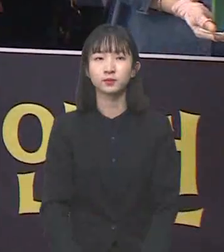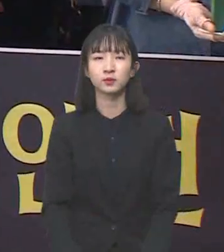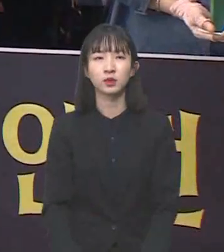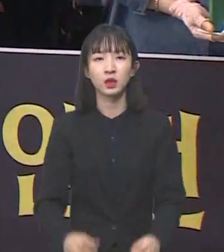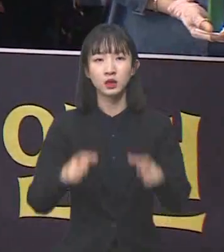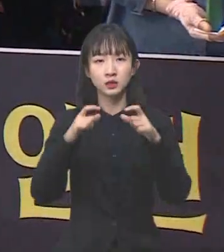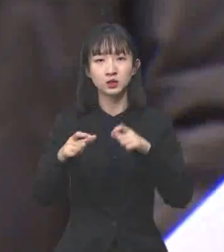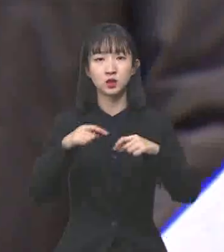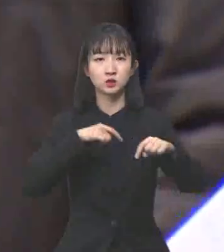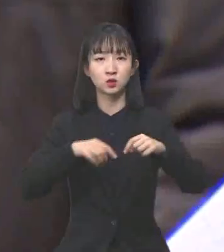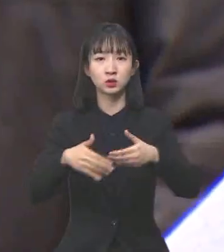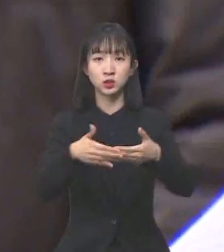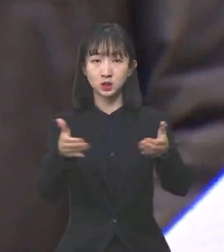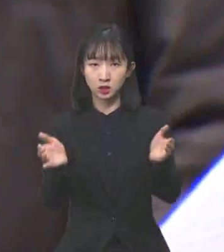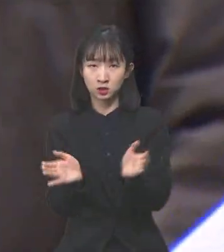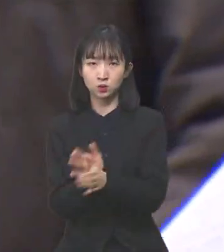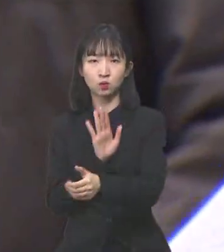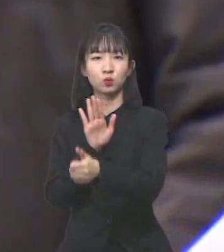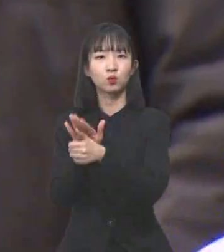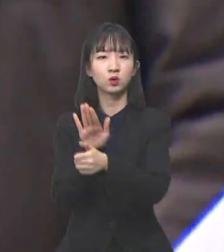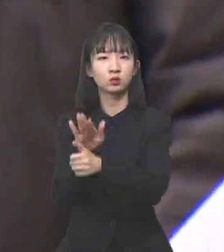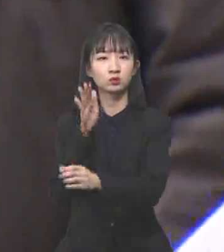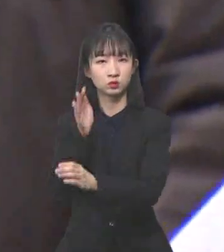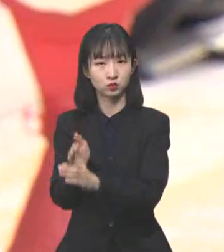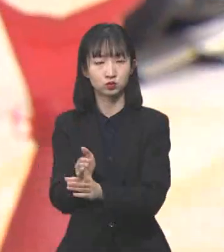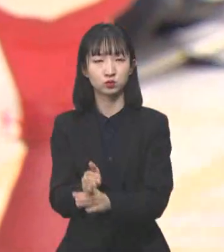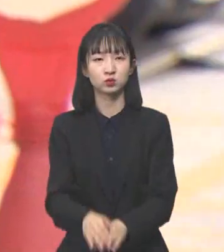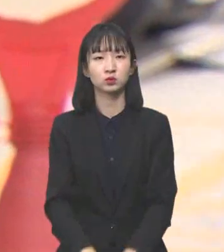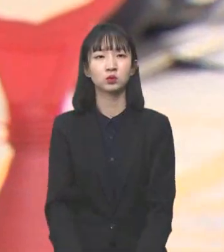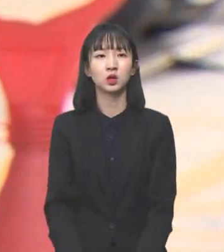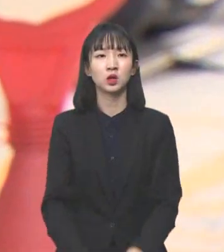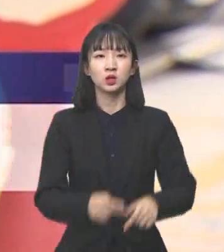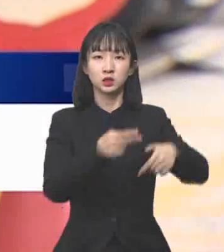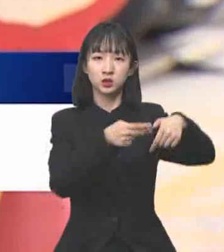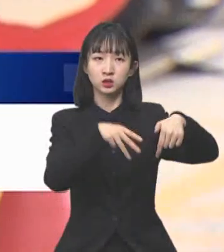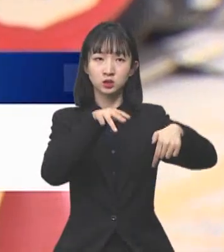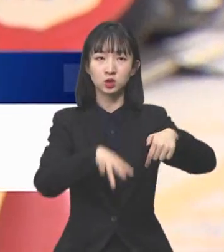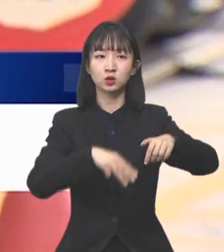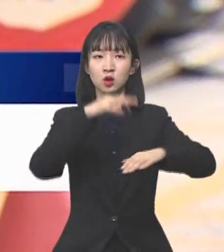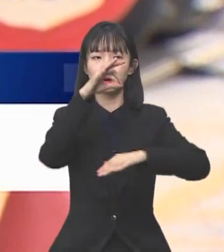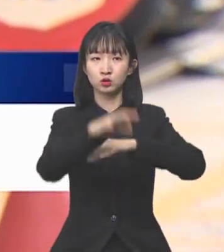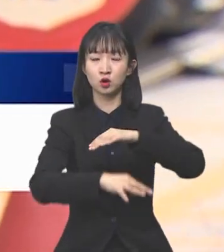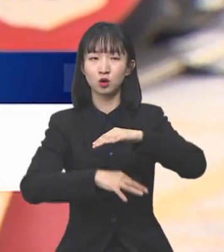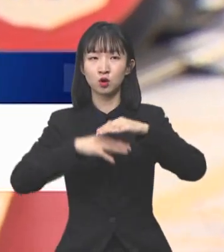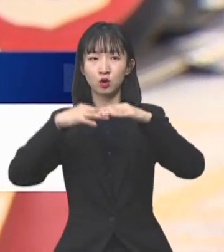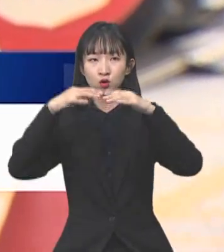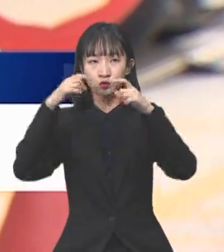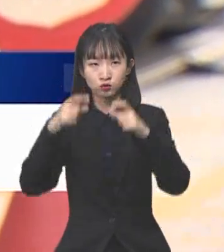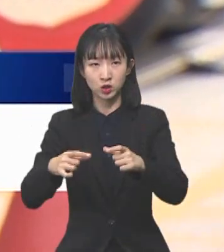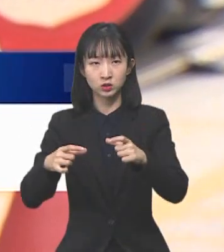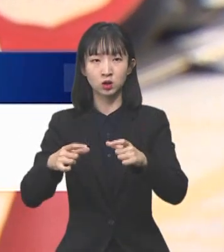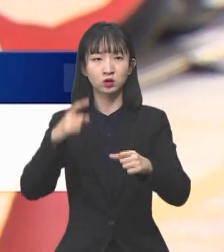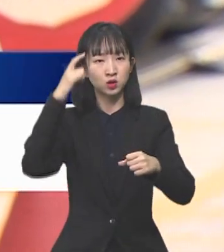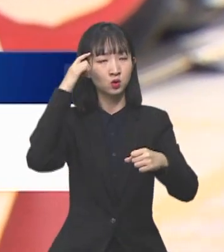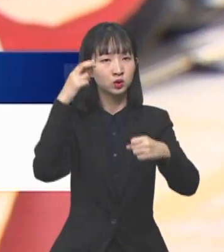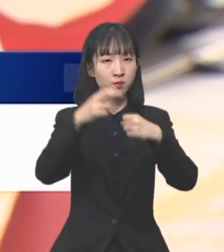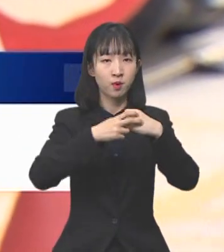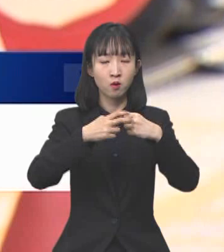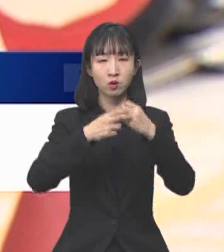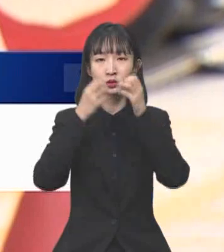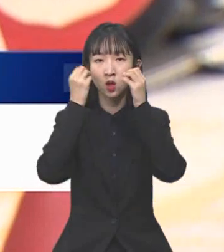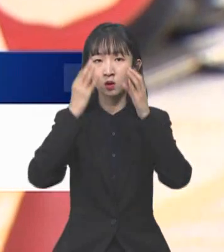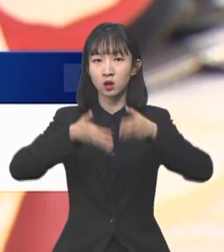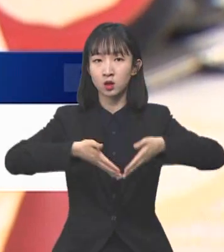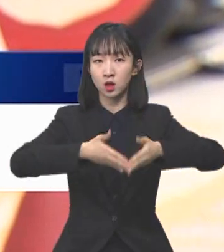정치권도 지원사격에 나왔습니다 1 4부 첨 회 원당동 정신병원 신규 개설 풀어